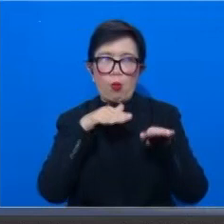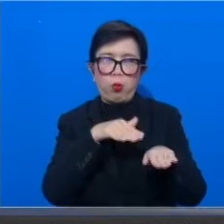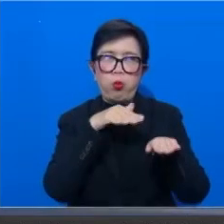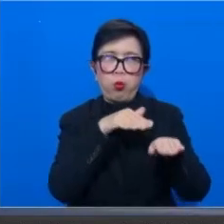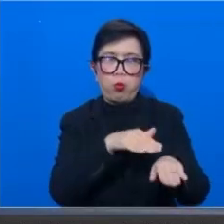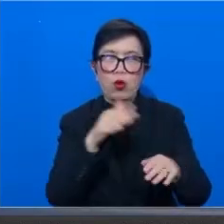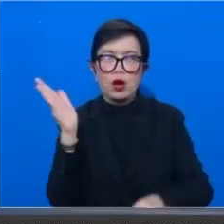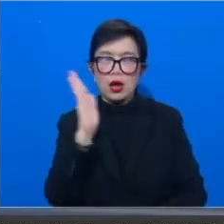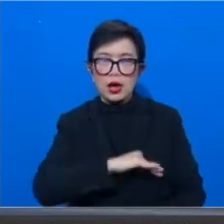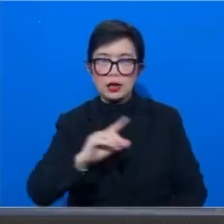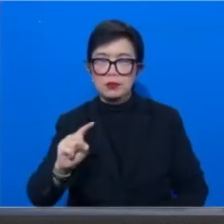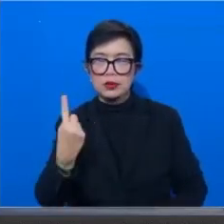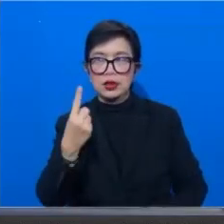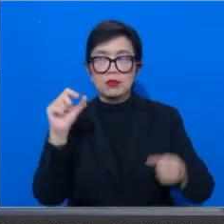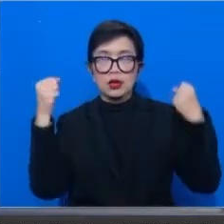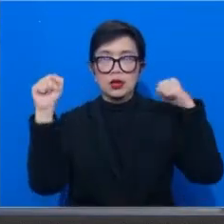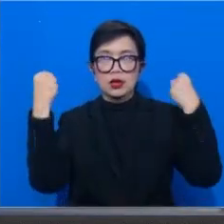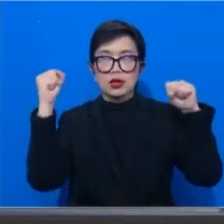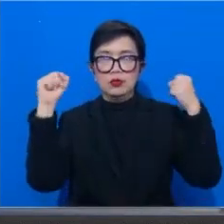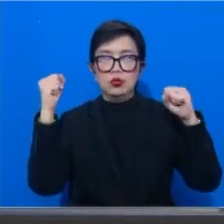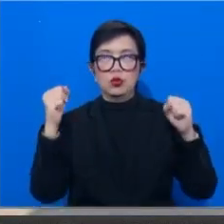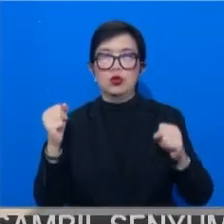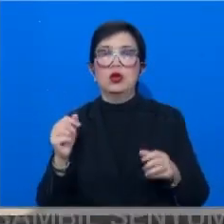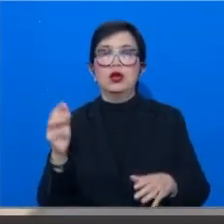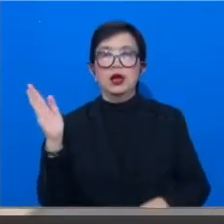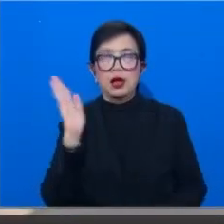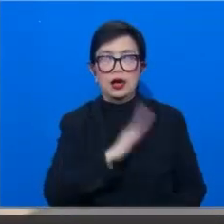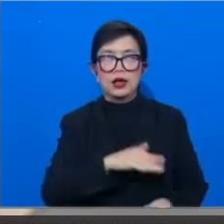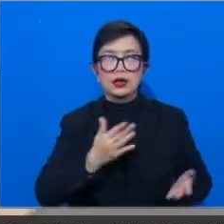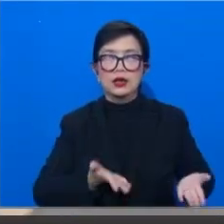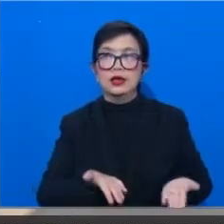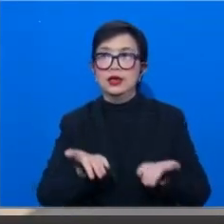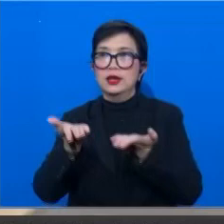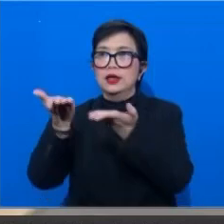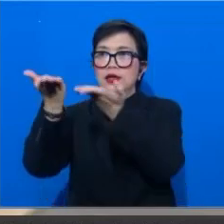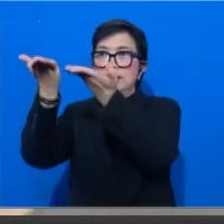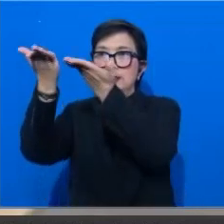pertama libur panjang kenaikan Isa Al-Masih dan dilanjut dengan libur akhir pekan.